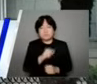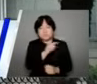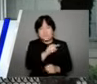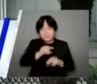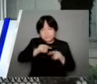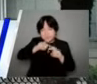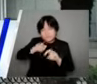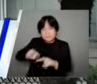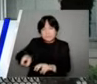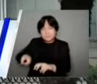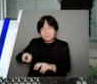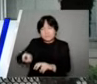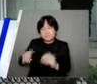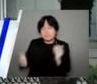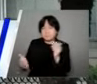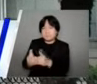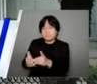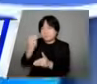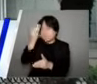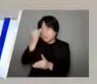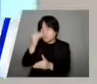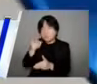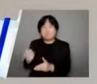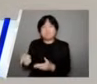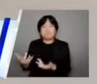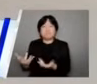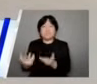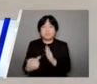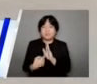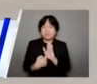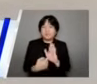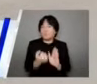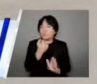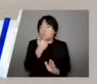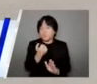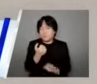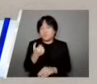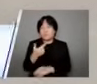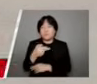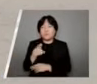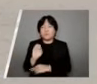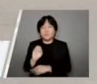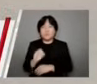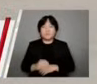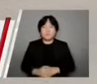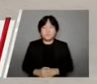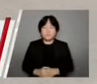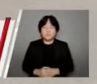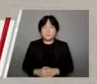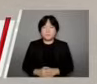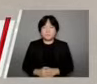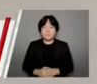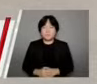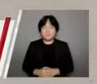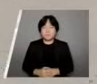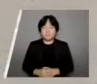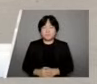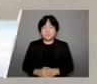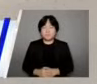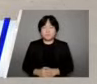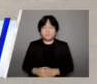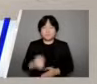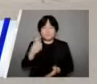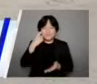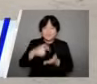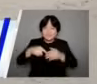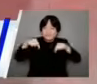sa reklamong misrepresentation laban sa kanya. Matapos ma-serve yung subpoena dito sa farm ni Mayor Alice Guo at maging